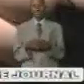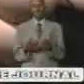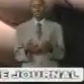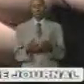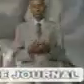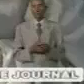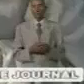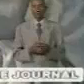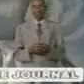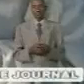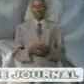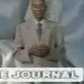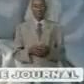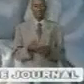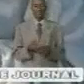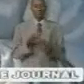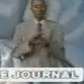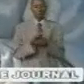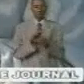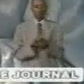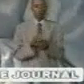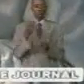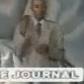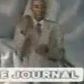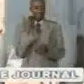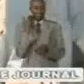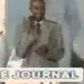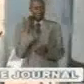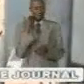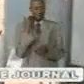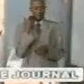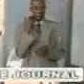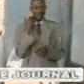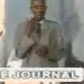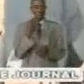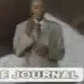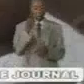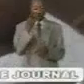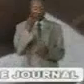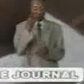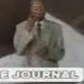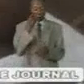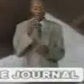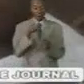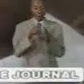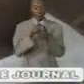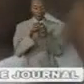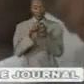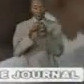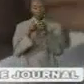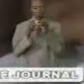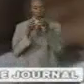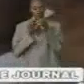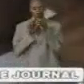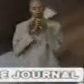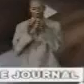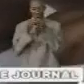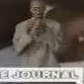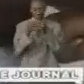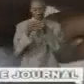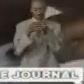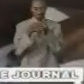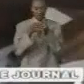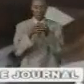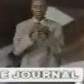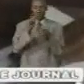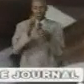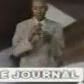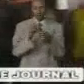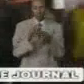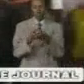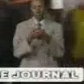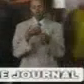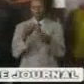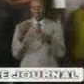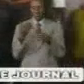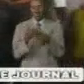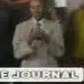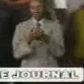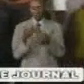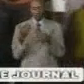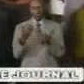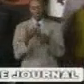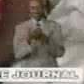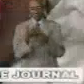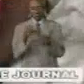cécité chez l'enfant sont dues à la cataracte. La prise en charge est bien bien assurée en République démocratique